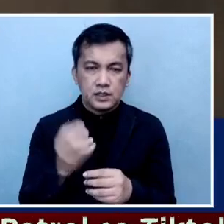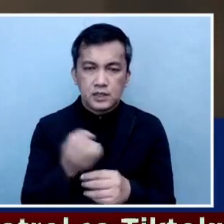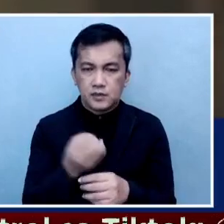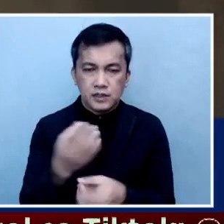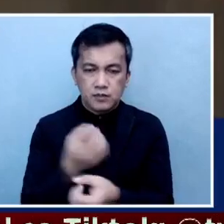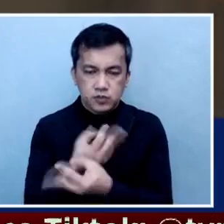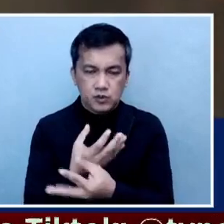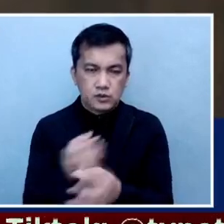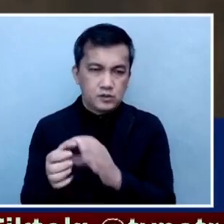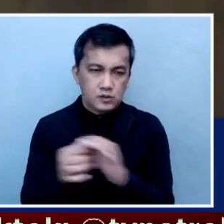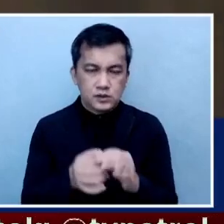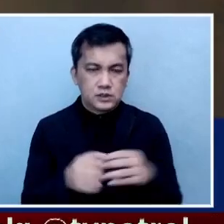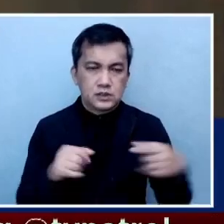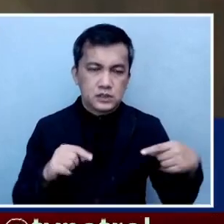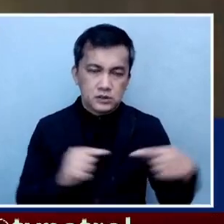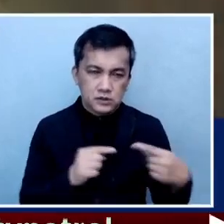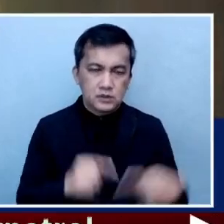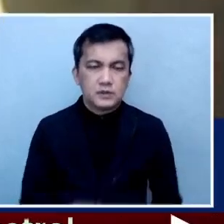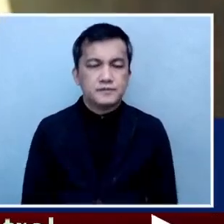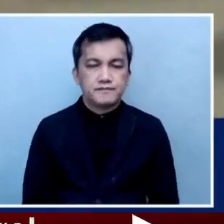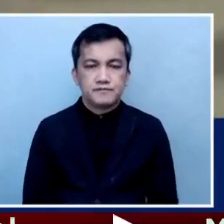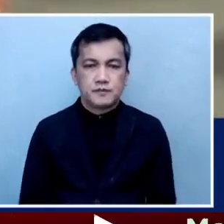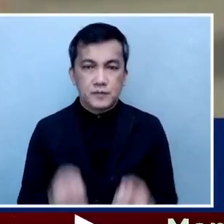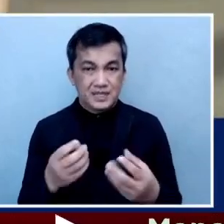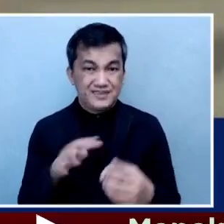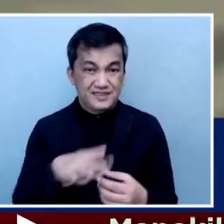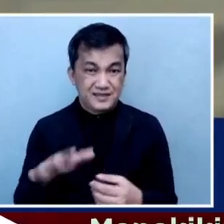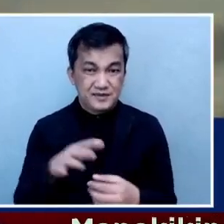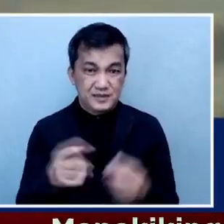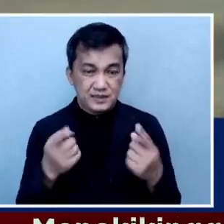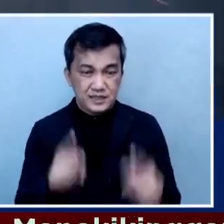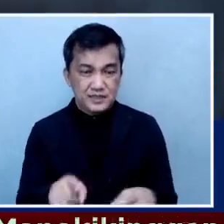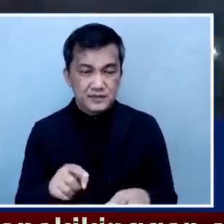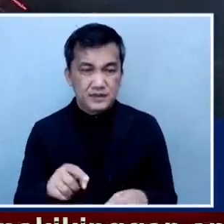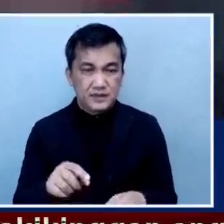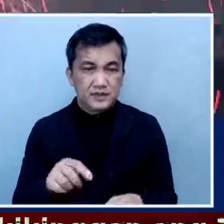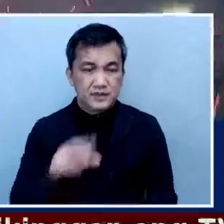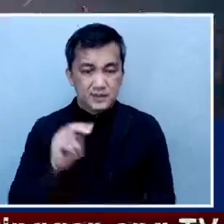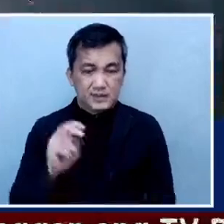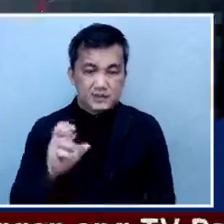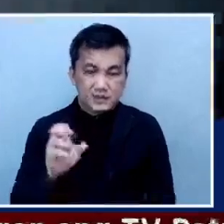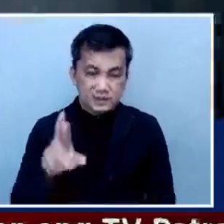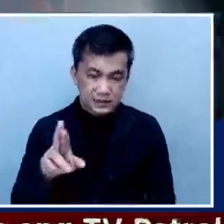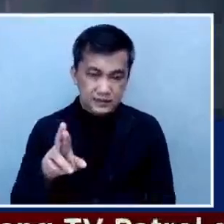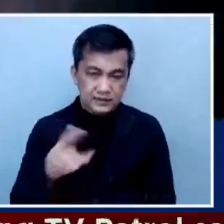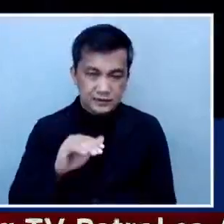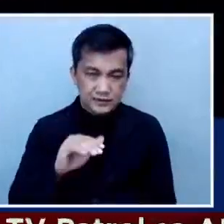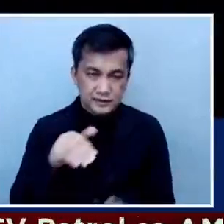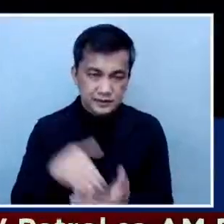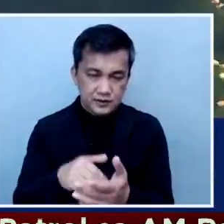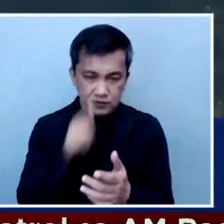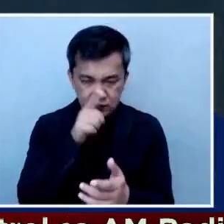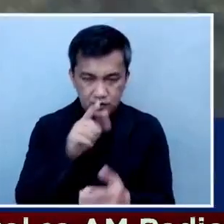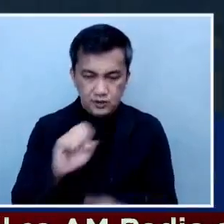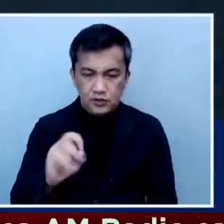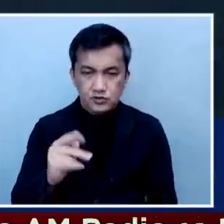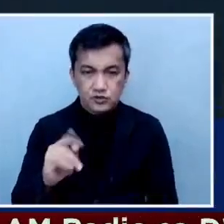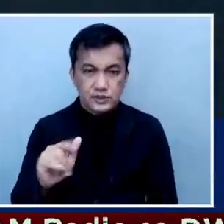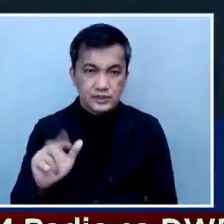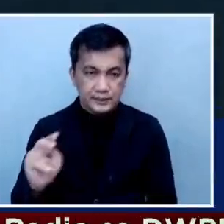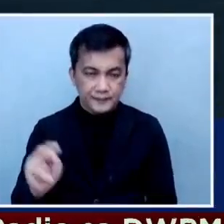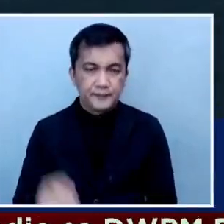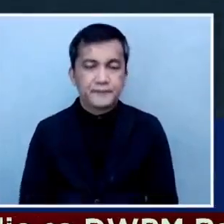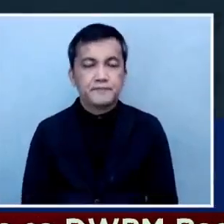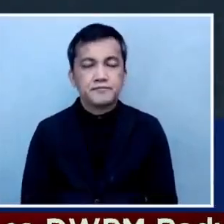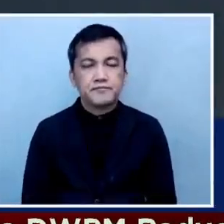firecracker-related injuries. Karamihan sa mga kaso nangyari sa National Capital Region, Central Luzon at Soccergen.